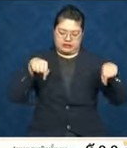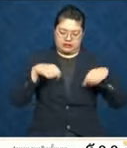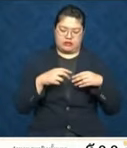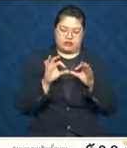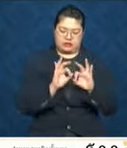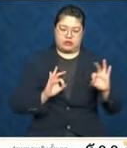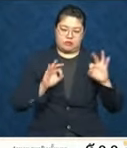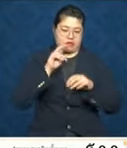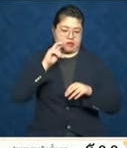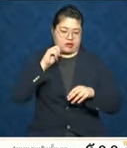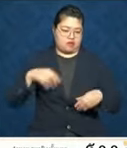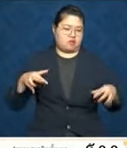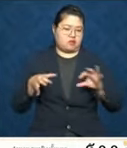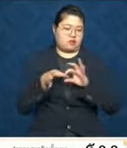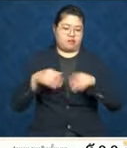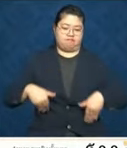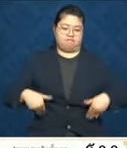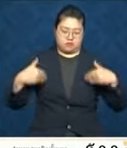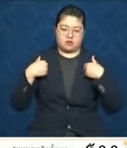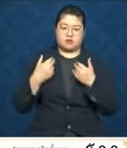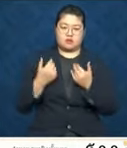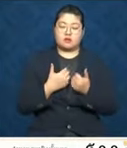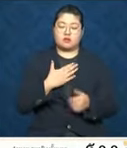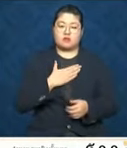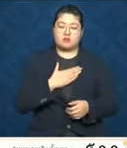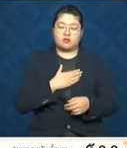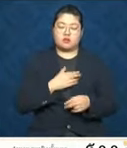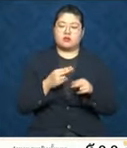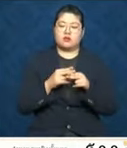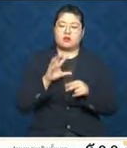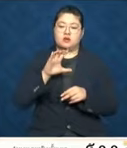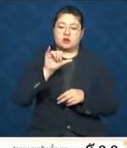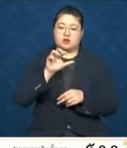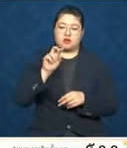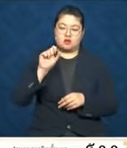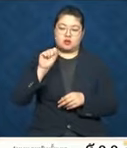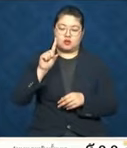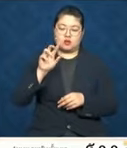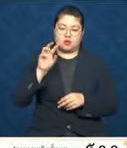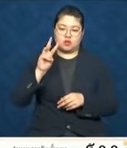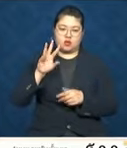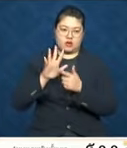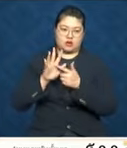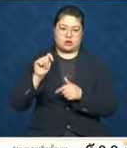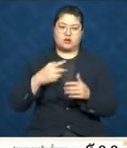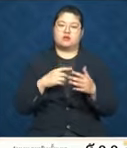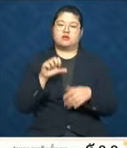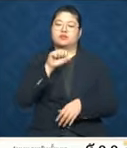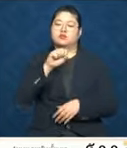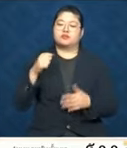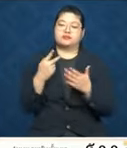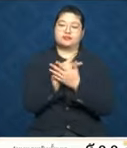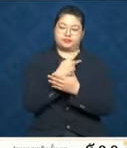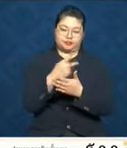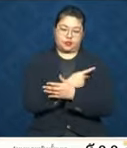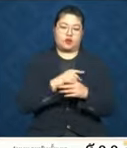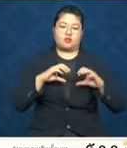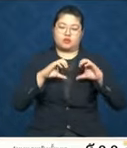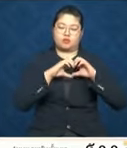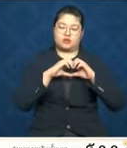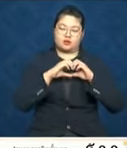ชีวิตเรียนท่านประธานสภาที่เคารพครับผมยศวัฒน์มาไพศาลศิลป์สมาชิกสภาผู้แทนราษฎรจังหวัดกาญจนบุรีพรรคภูมิใจไทย